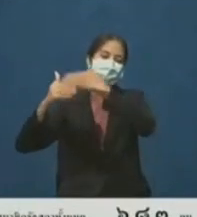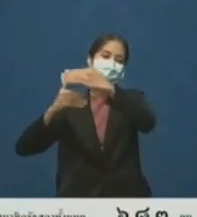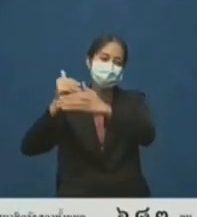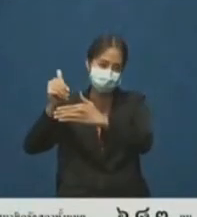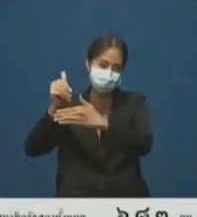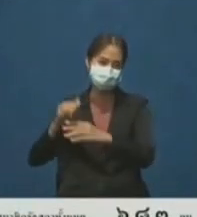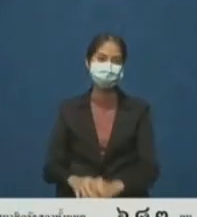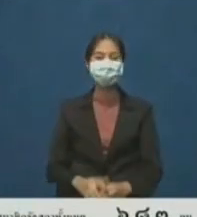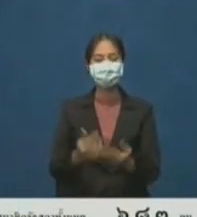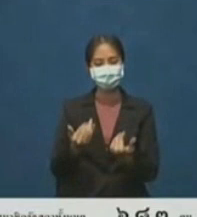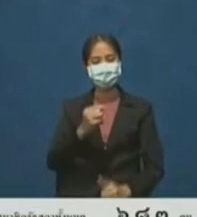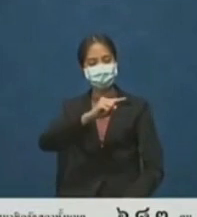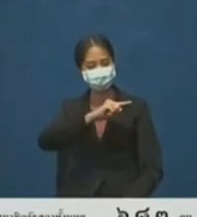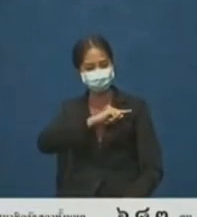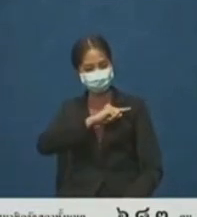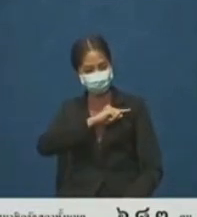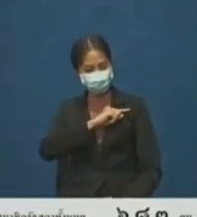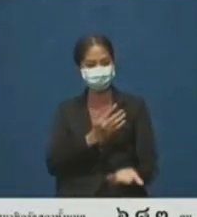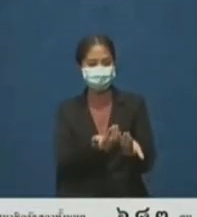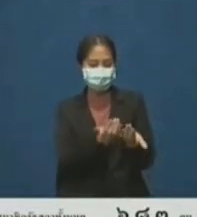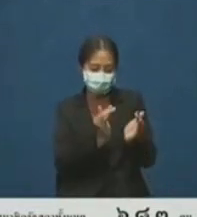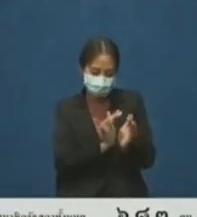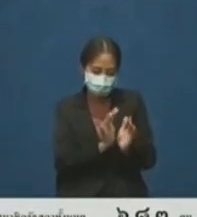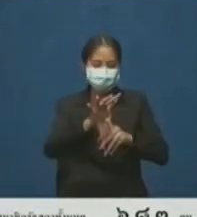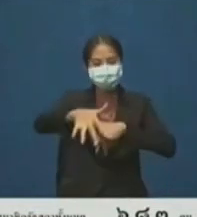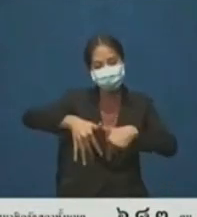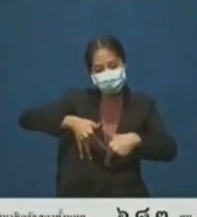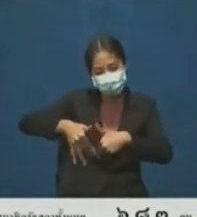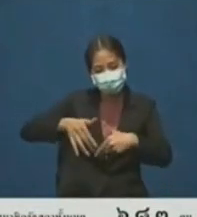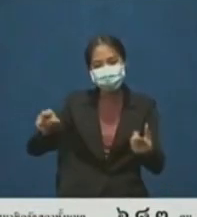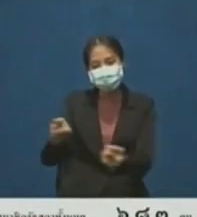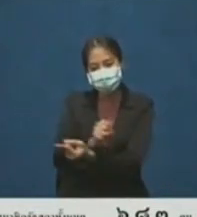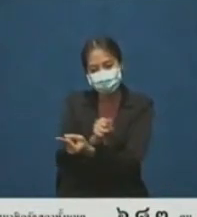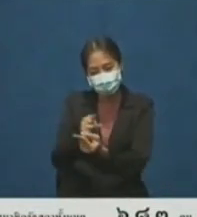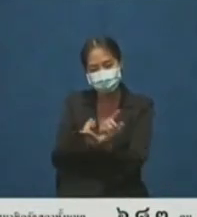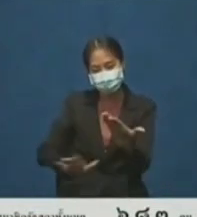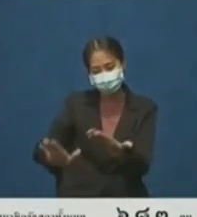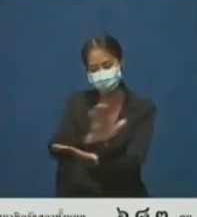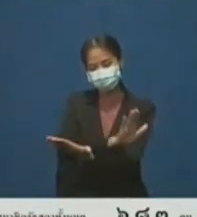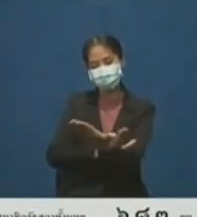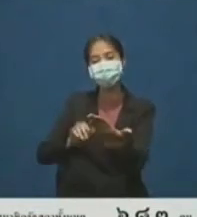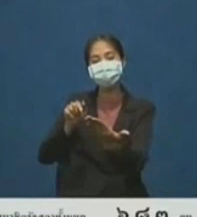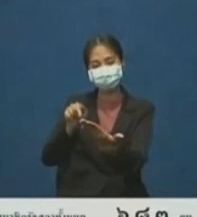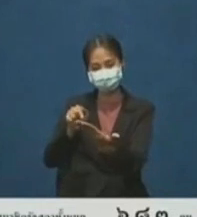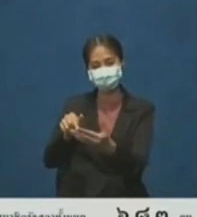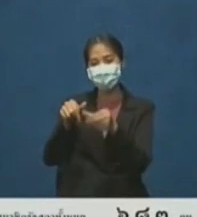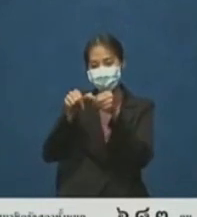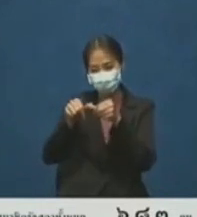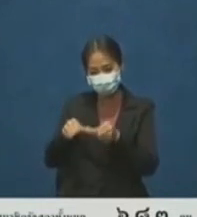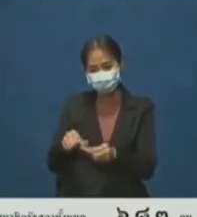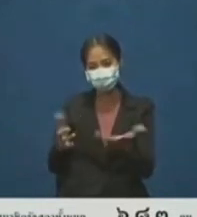ให้เกิดความเชี่ยวชาญได้มีสำนึกในความรับผิดชอบต่อครอบครัวชุมชนสังคมและประเทศชา